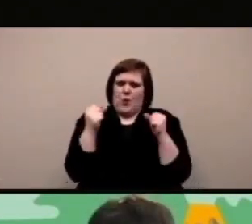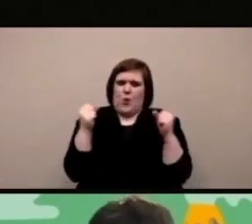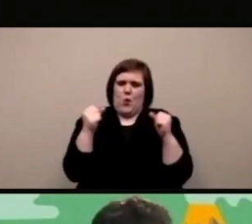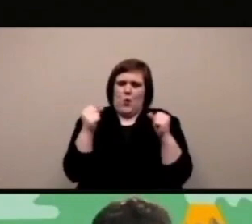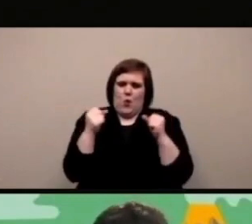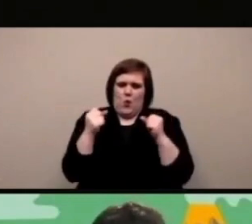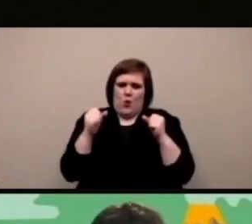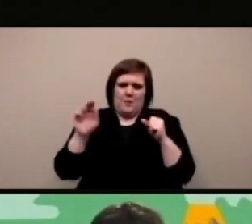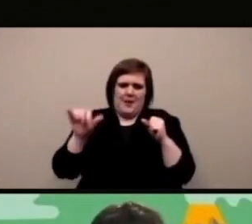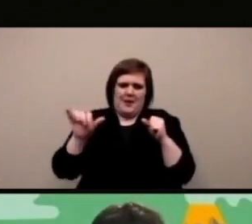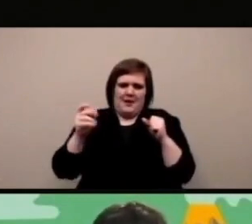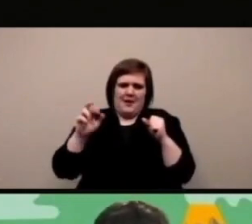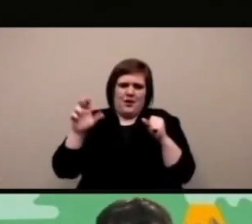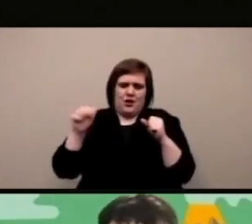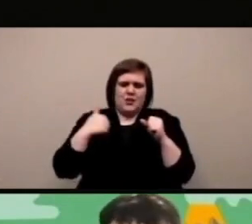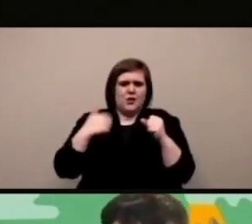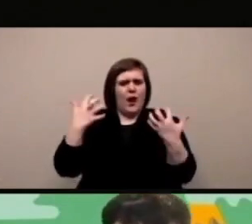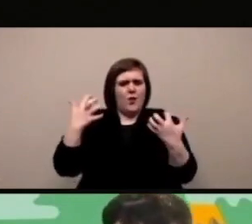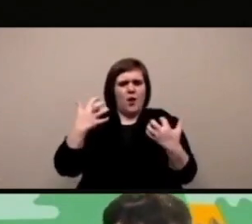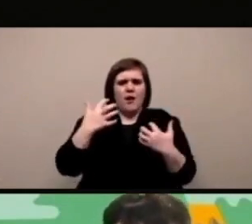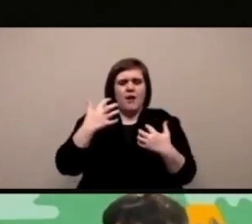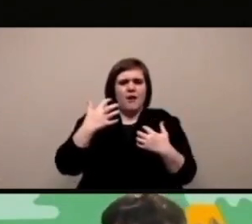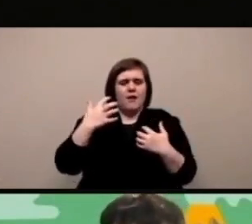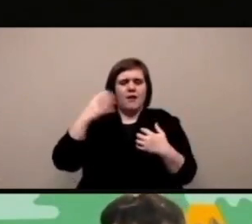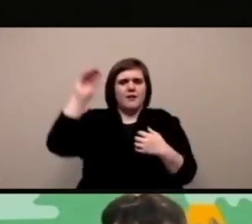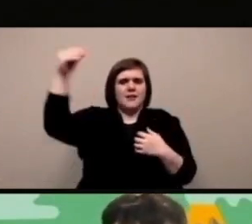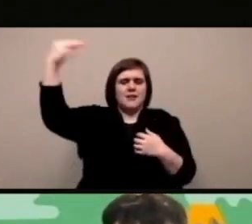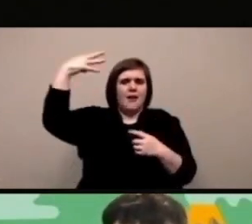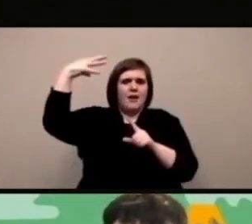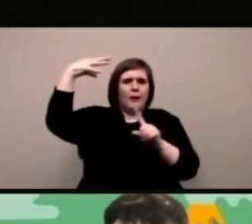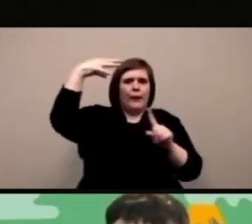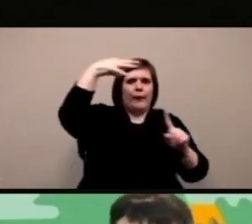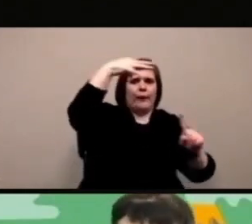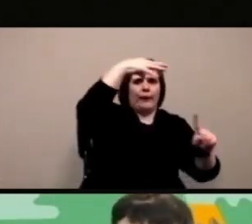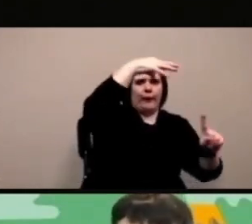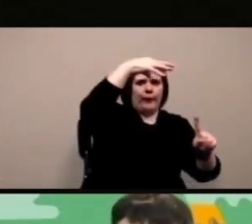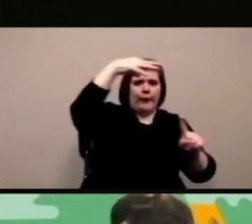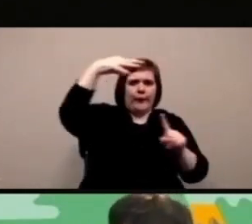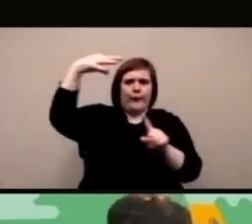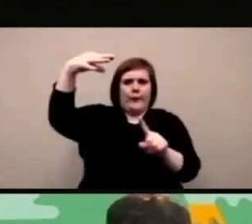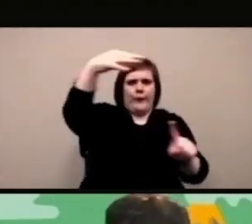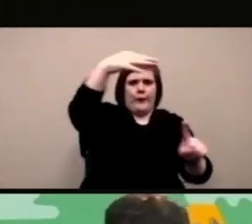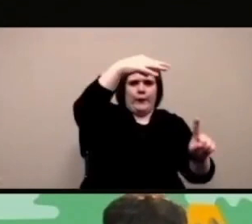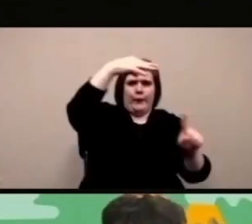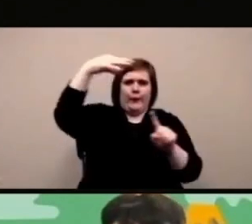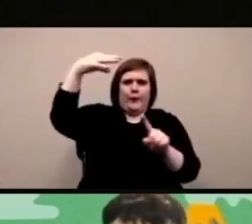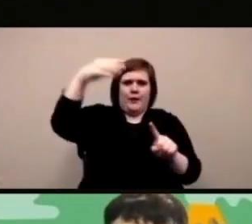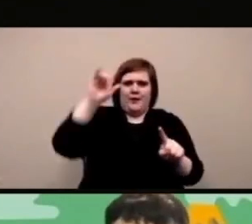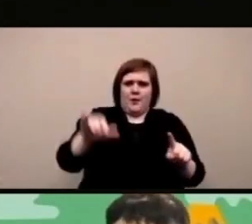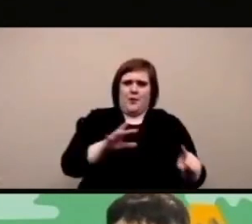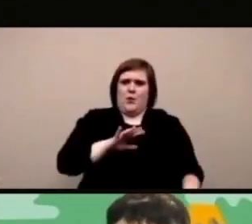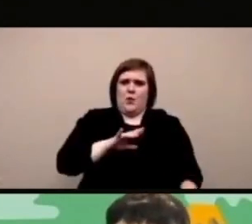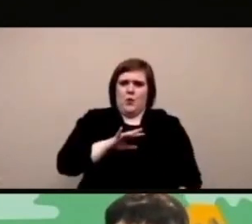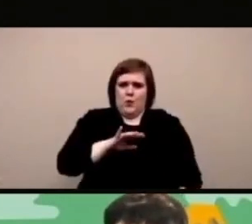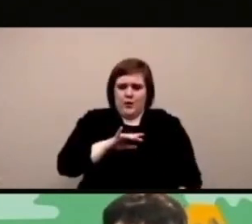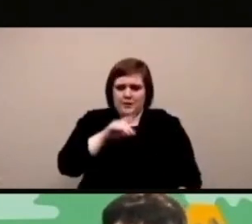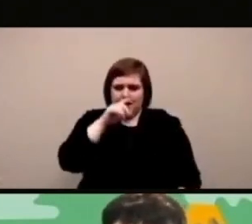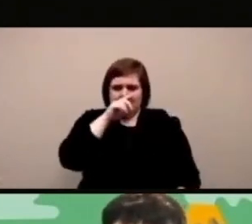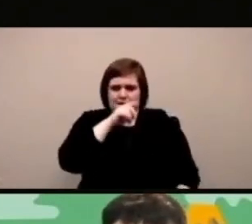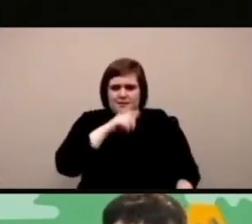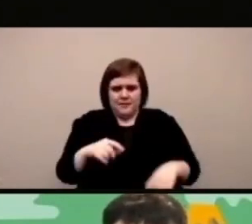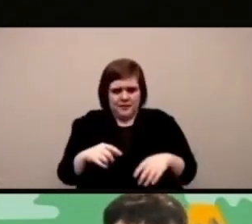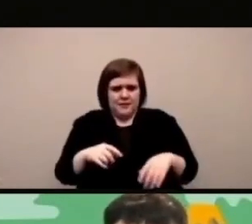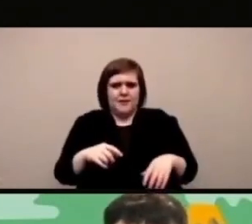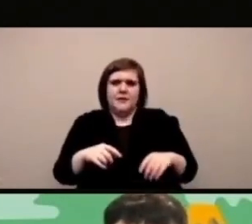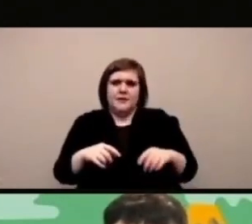そのピカピカあの光っているあの耳なんですけれども私が住んでいるところすごく寒いので太陽